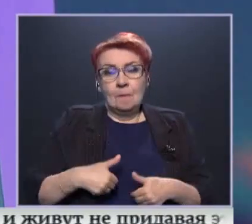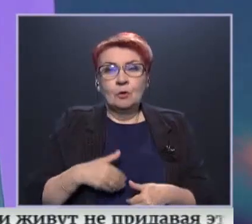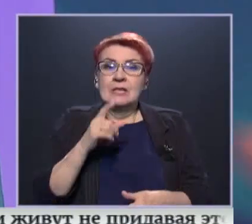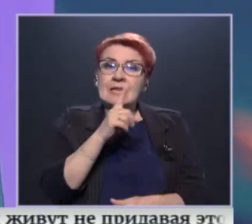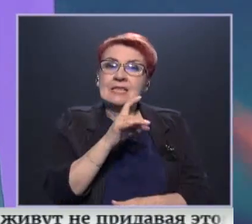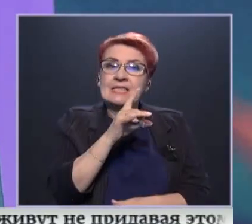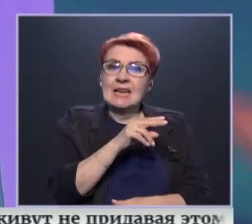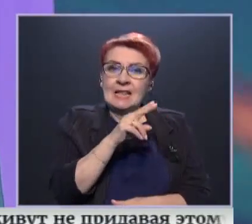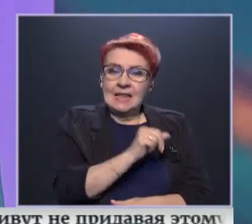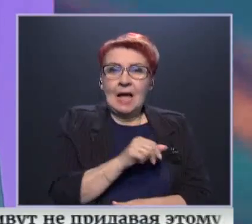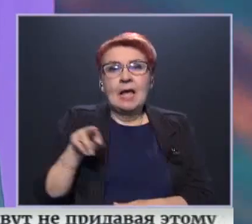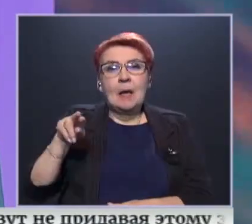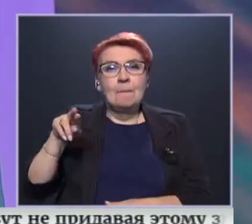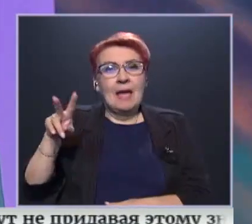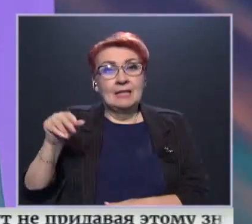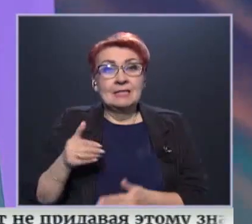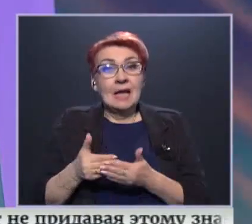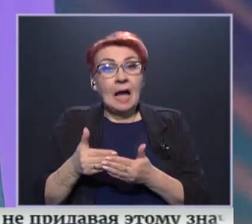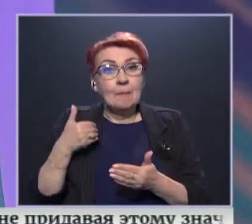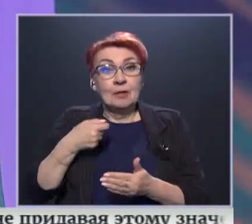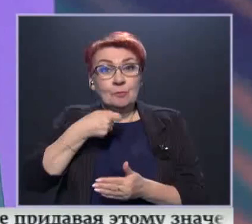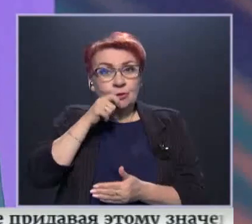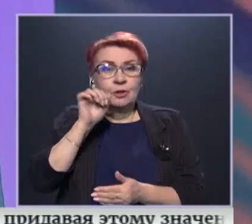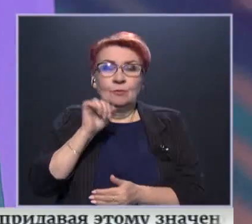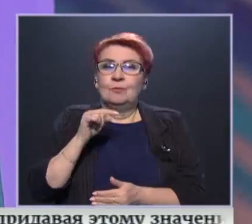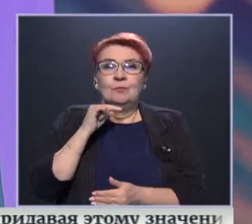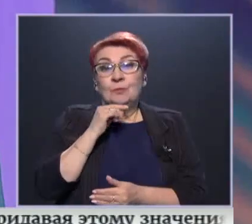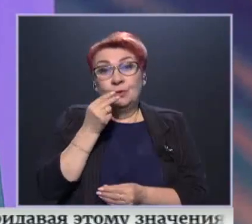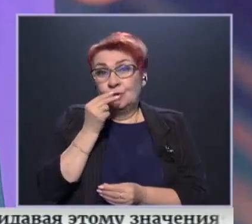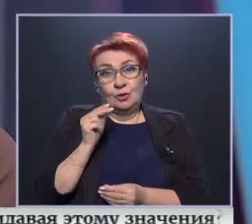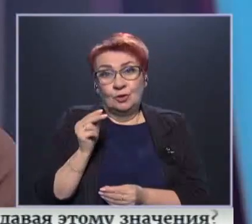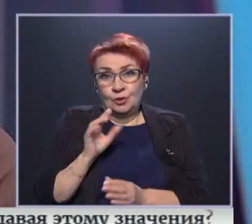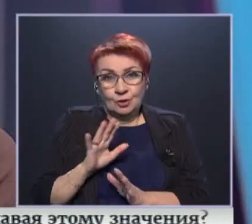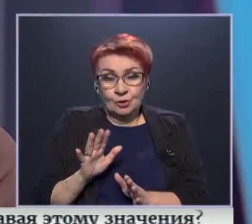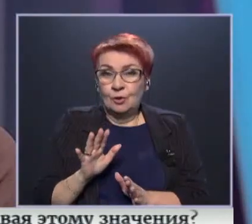И перед причастием, ну, воздержаться можно от мяса, как вариант, или